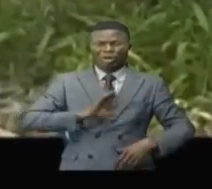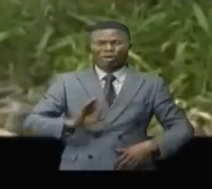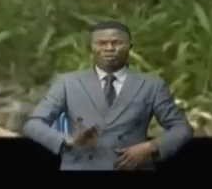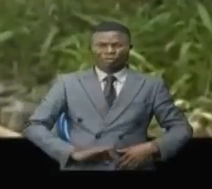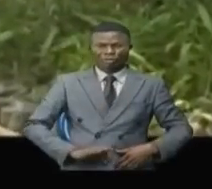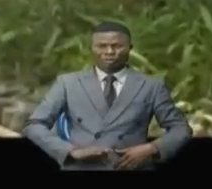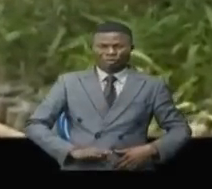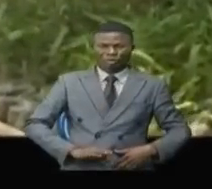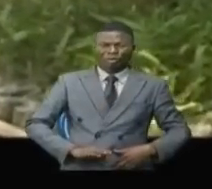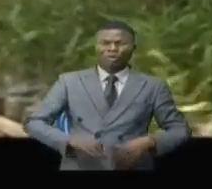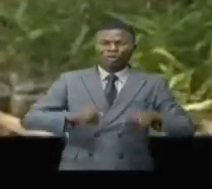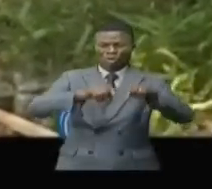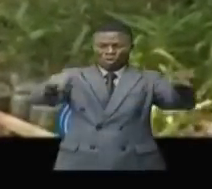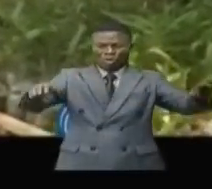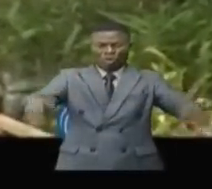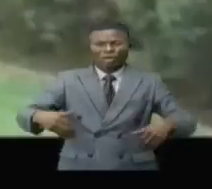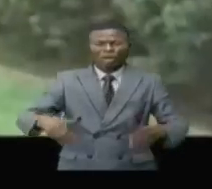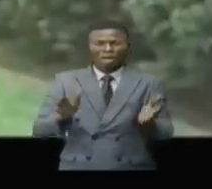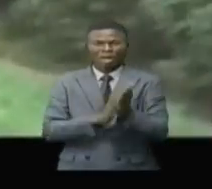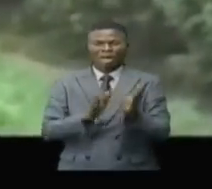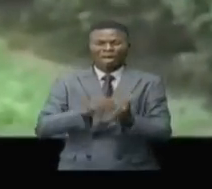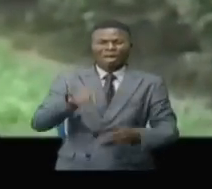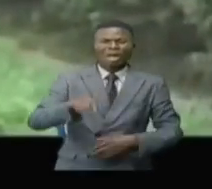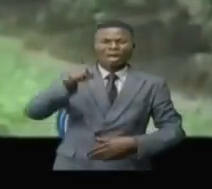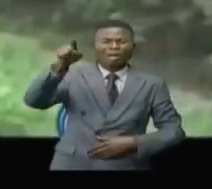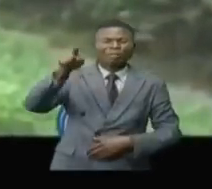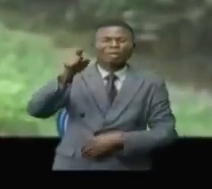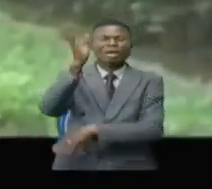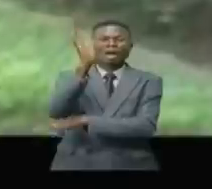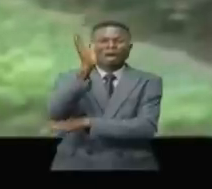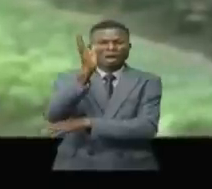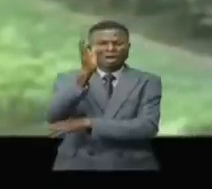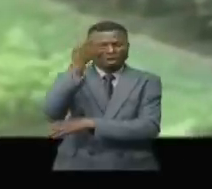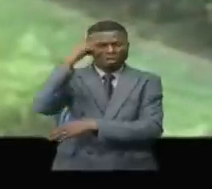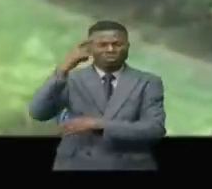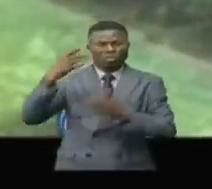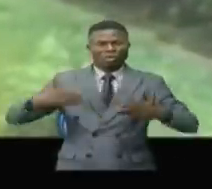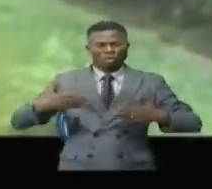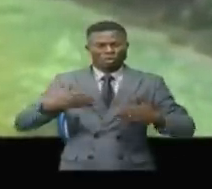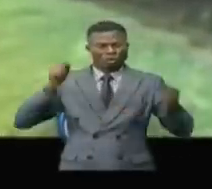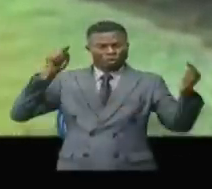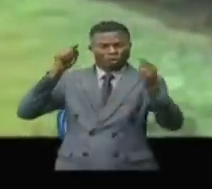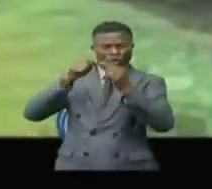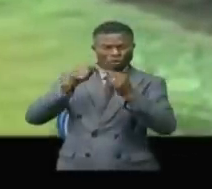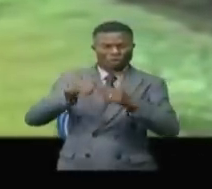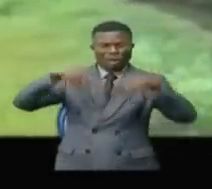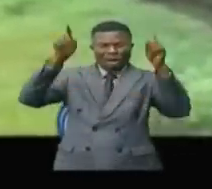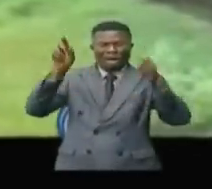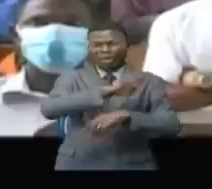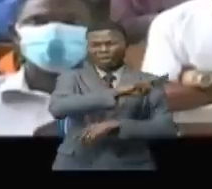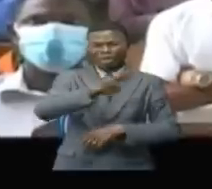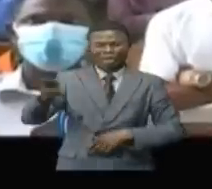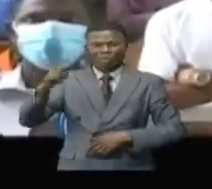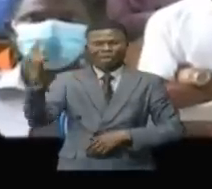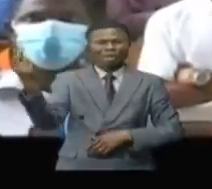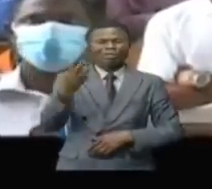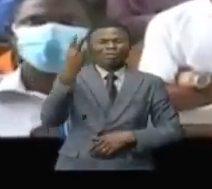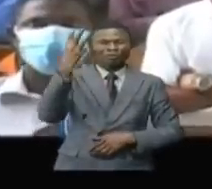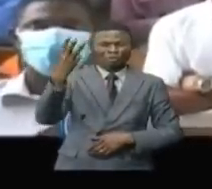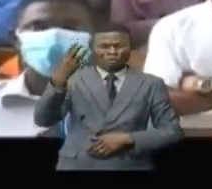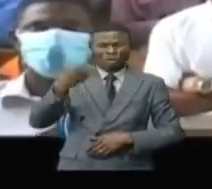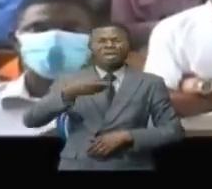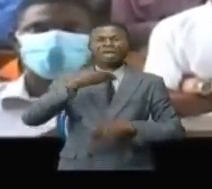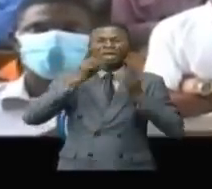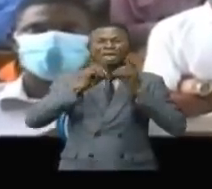les jardins scolaires avec 1 milliard d'arbres pour le climat à l'horizon 2023. Plusieurs allocutions ont été